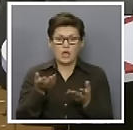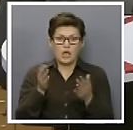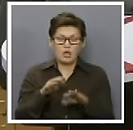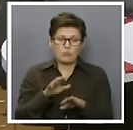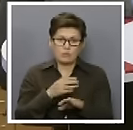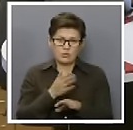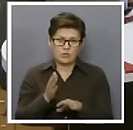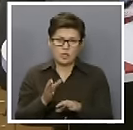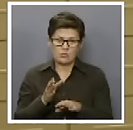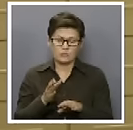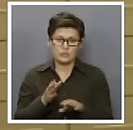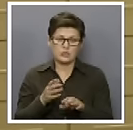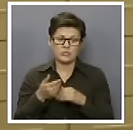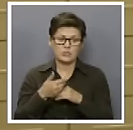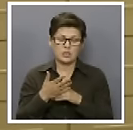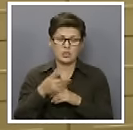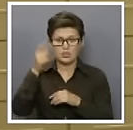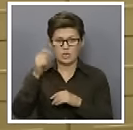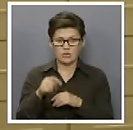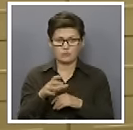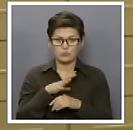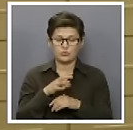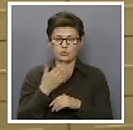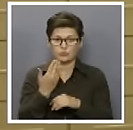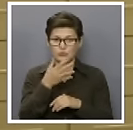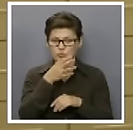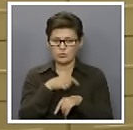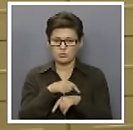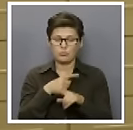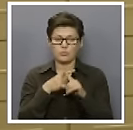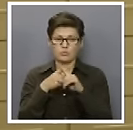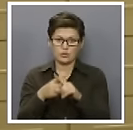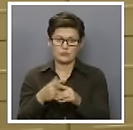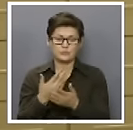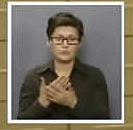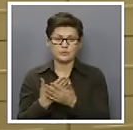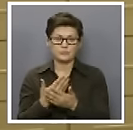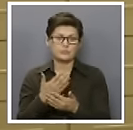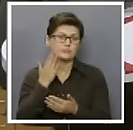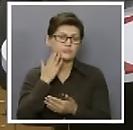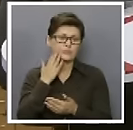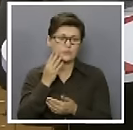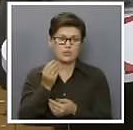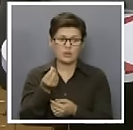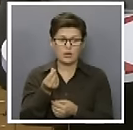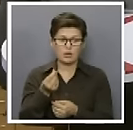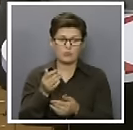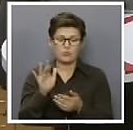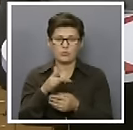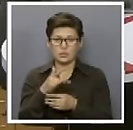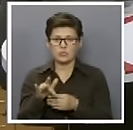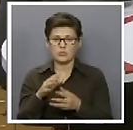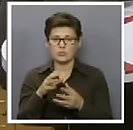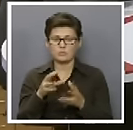болса, және сырттан келетін болса, ол сол кезде ғана біз плюстамыз. Яғни сальдо ретінде айтып отырмын, финансовый, бухгалтерия жағын айтып отырмын